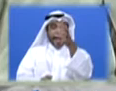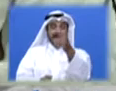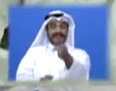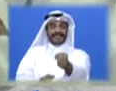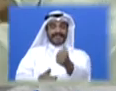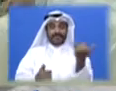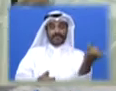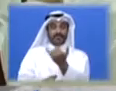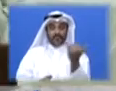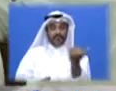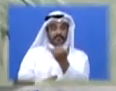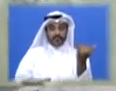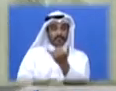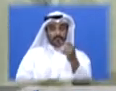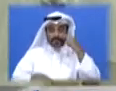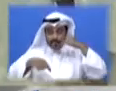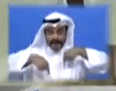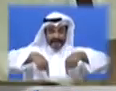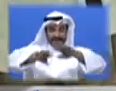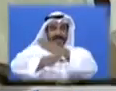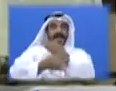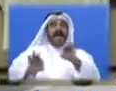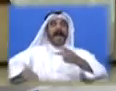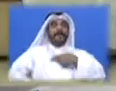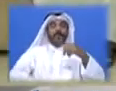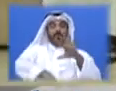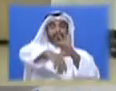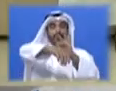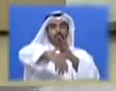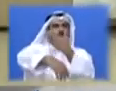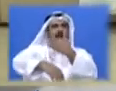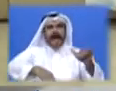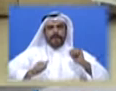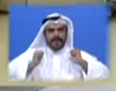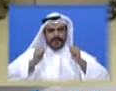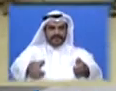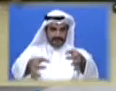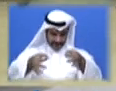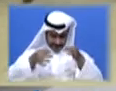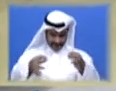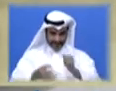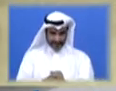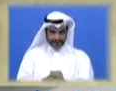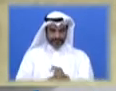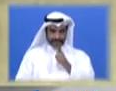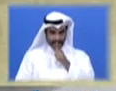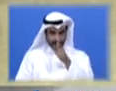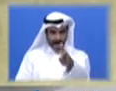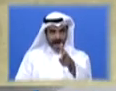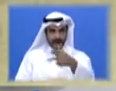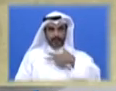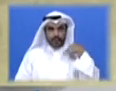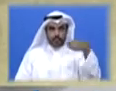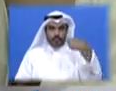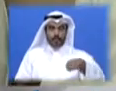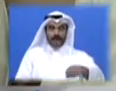الارتقاء بالحقل الصحي في كافة المجالات وعلى جميع الأصعدة. هذا ما أكد عليه وزير